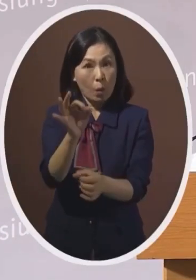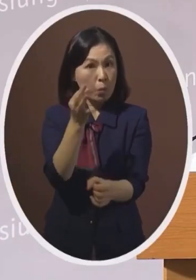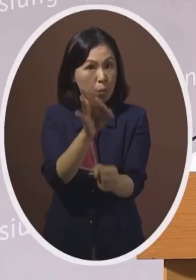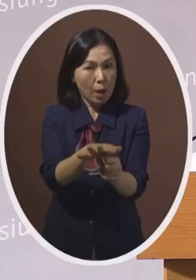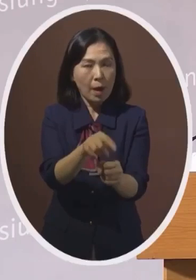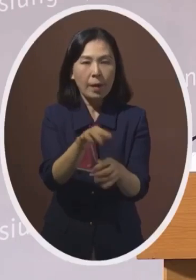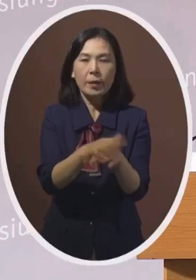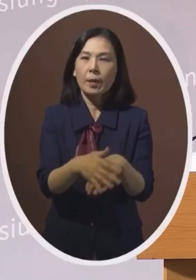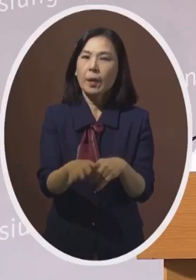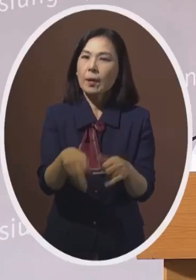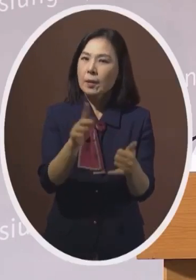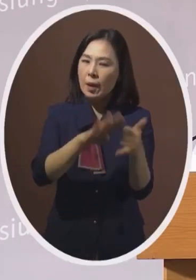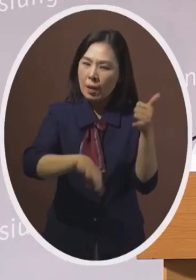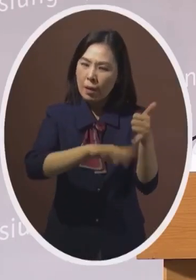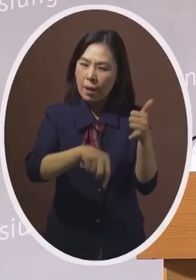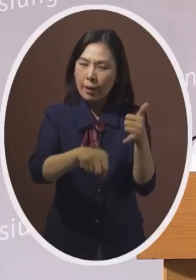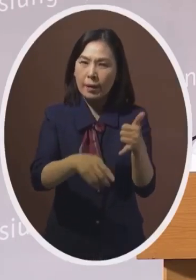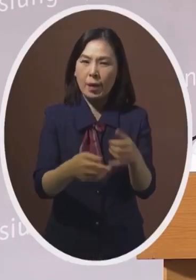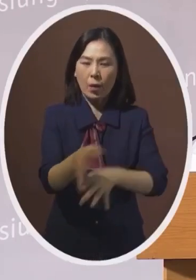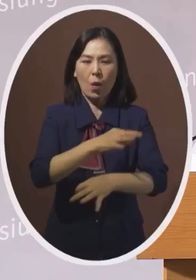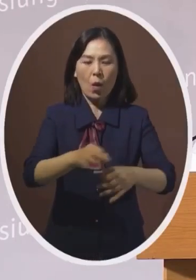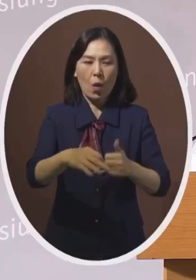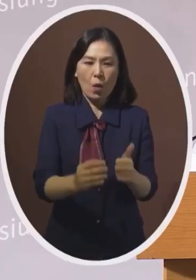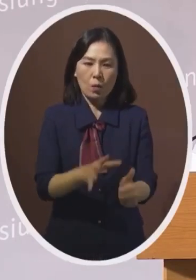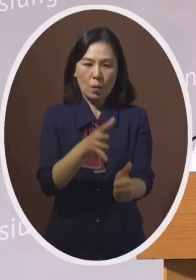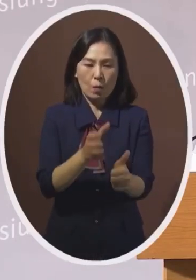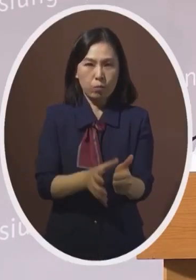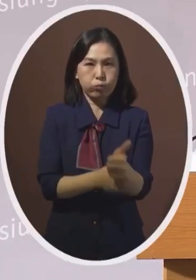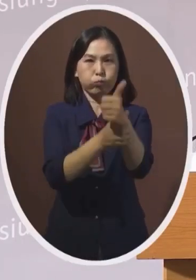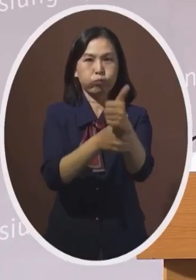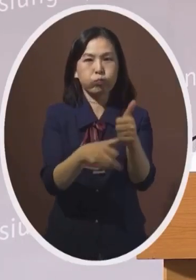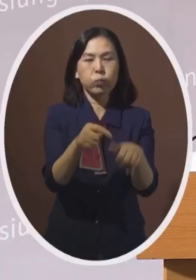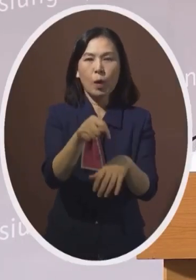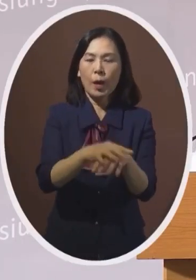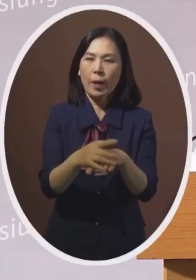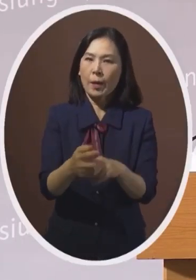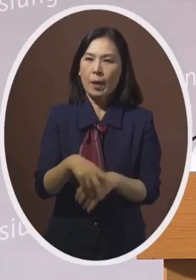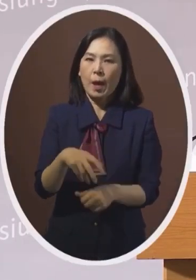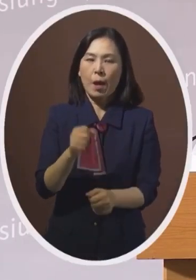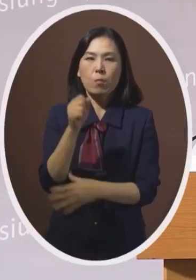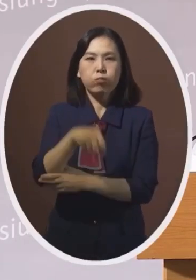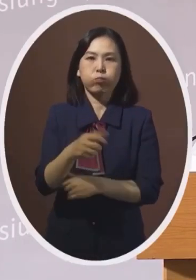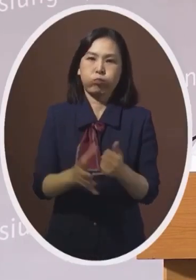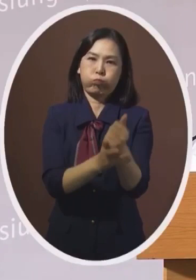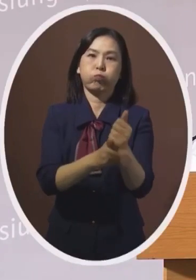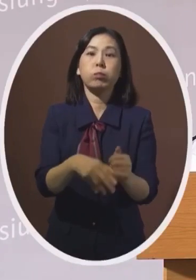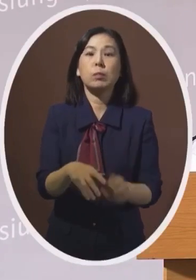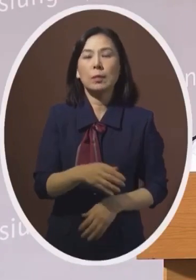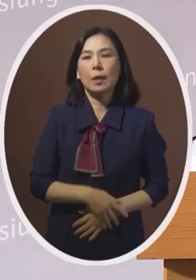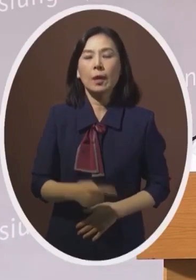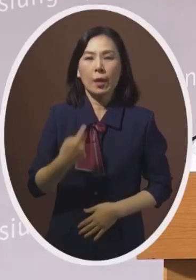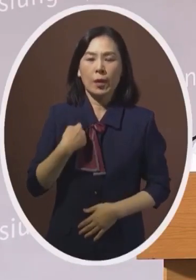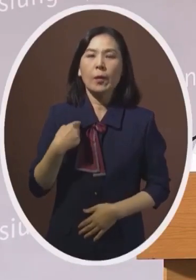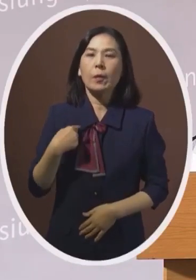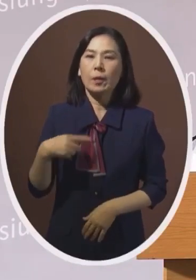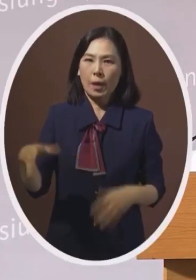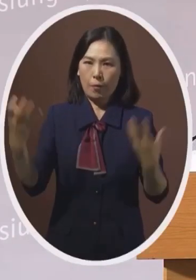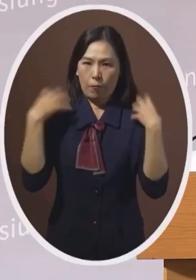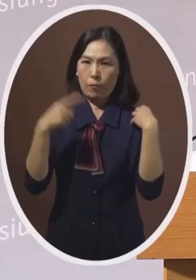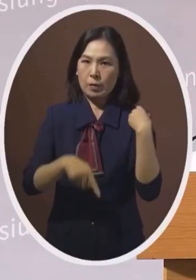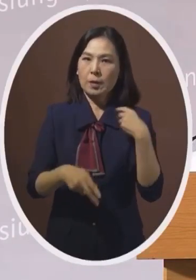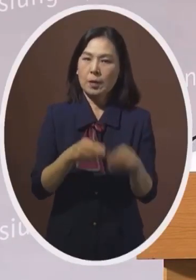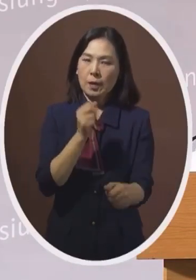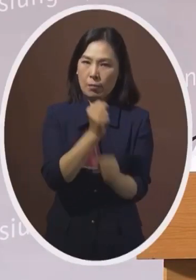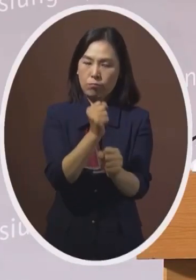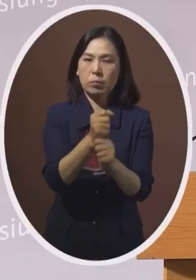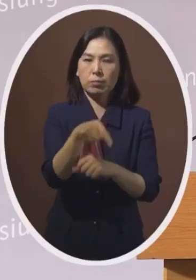为南台湾整个产业经济发展的龙头，具有坚定的一个承诺。我就是来执行中央对高雄坚定承